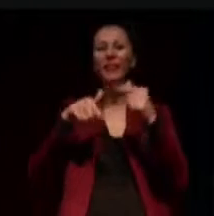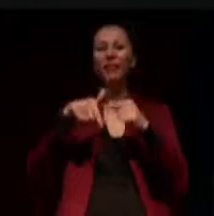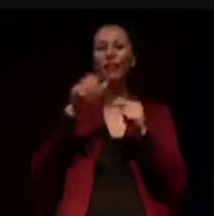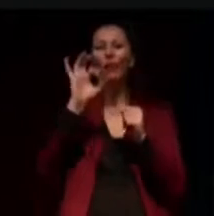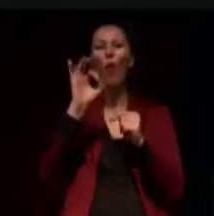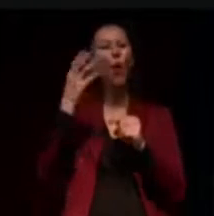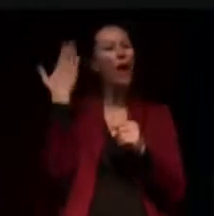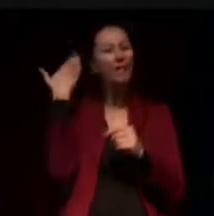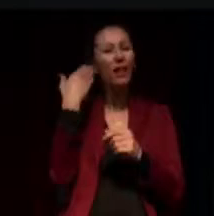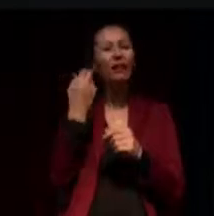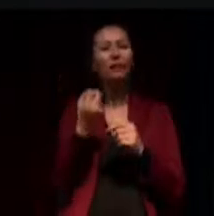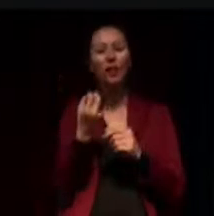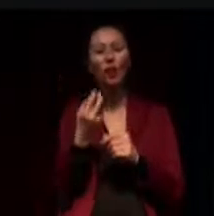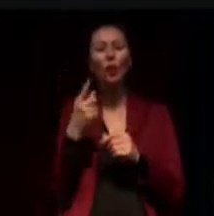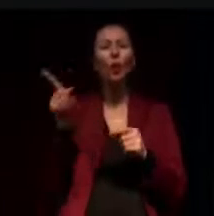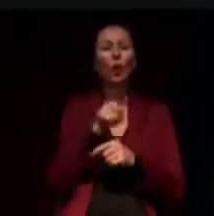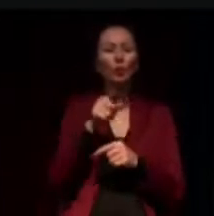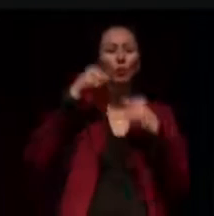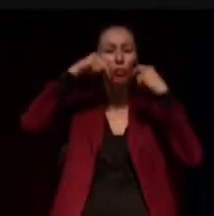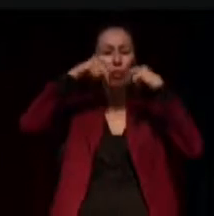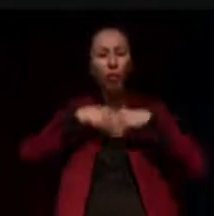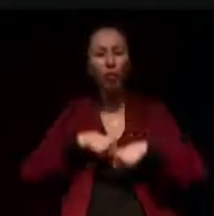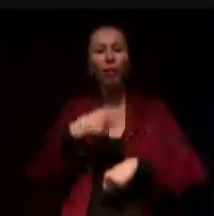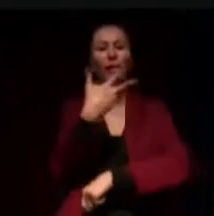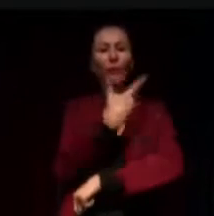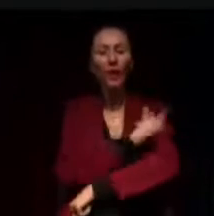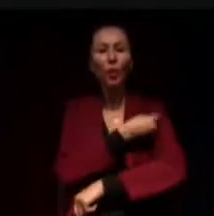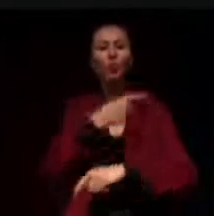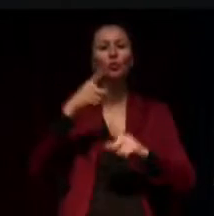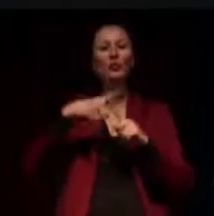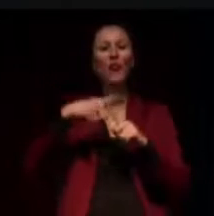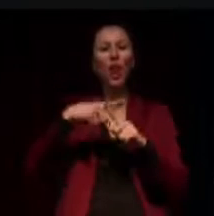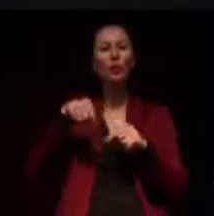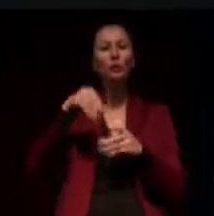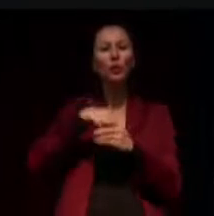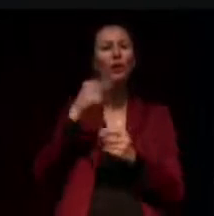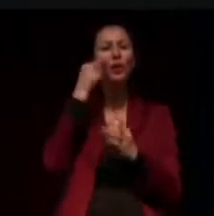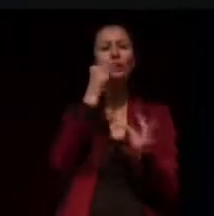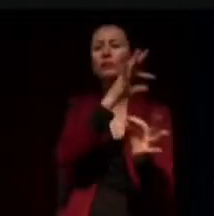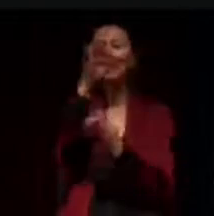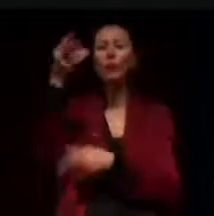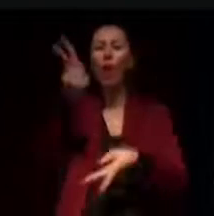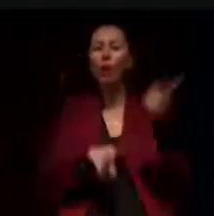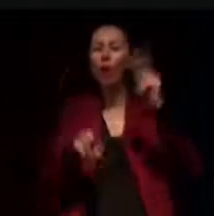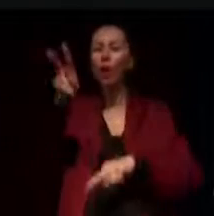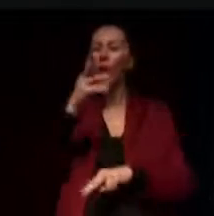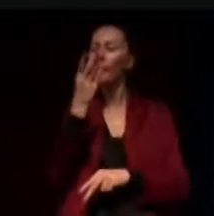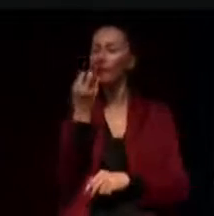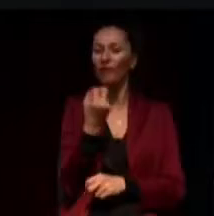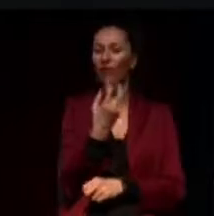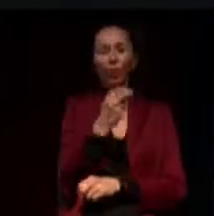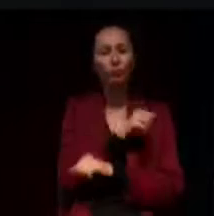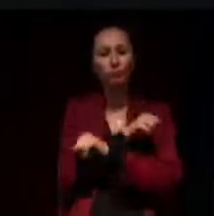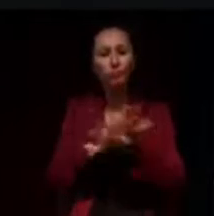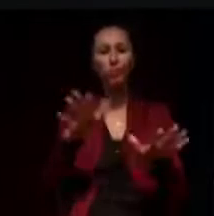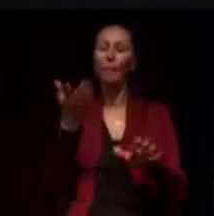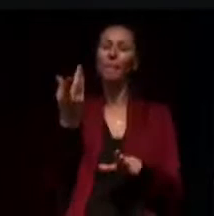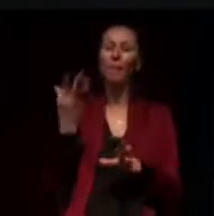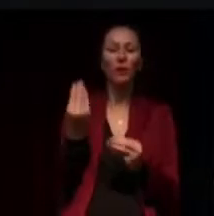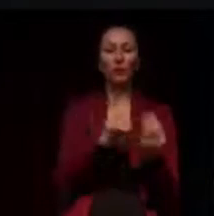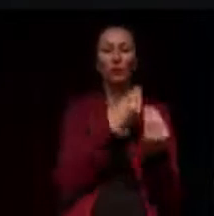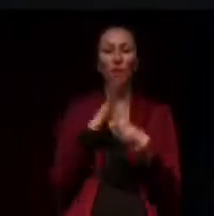tifüs, dizanteri, kuduz, tetanos hastalıklarının yanı sıra insanlarımızı öldüren bir başka hastalık daha